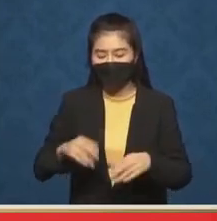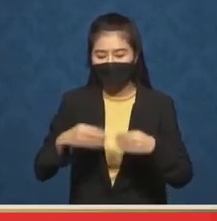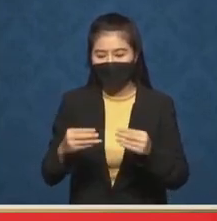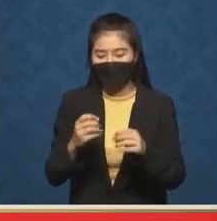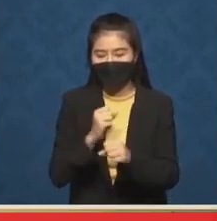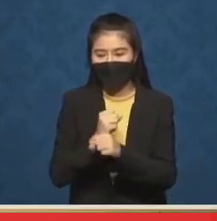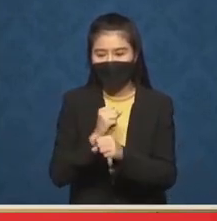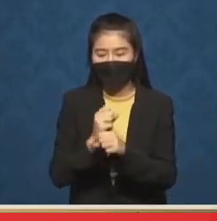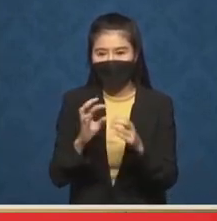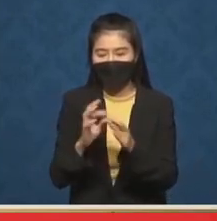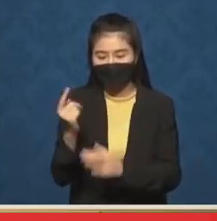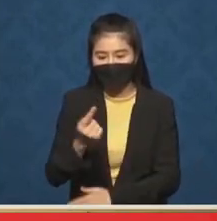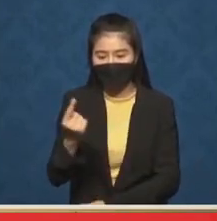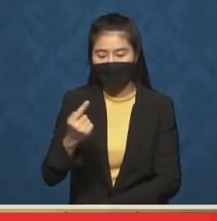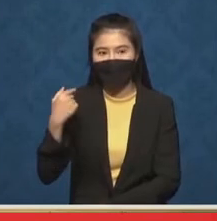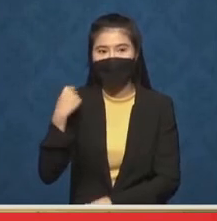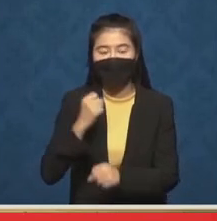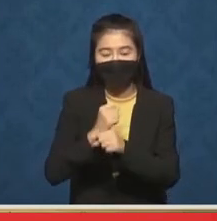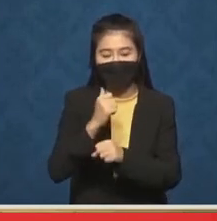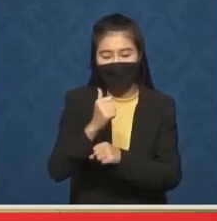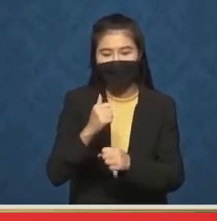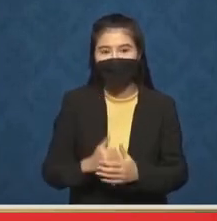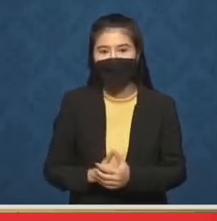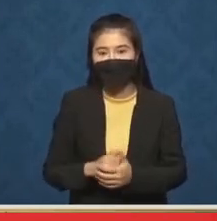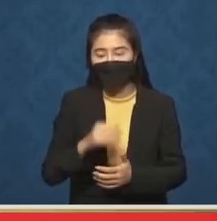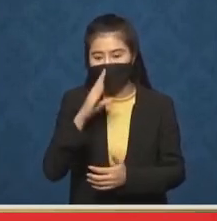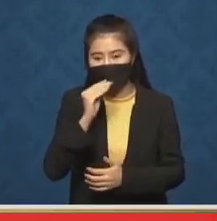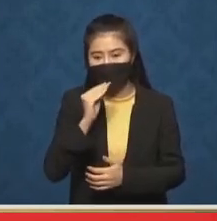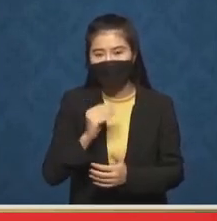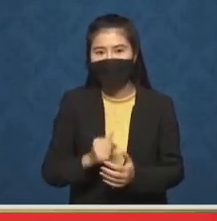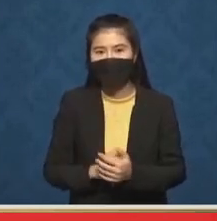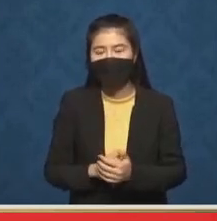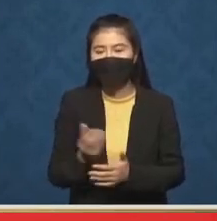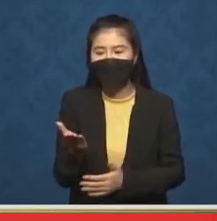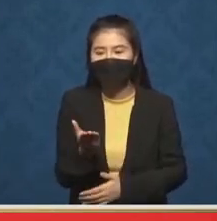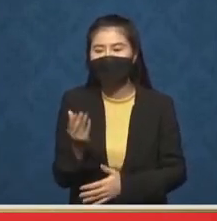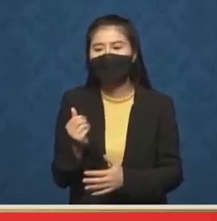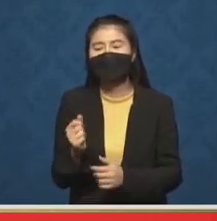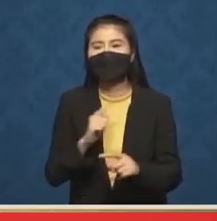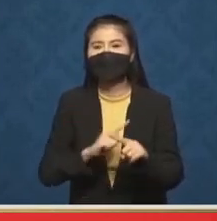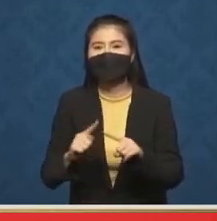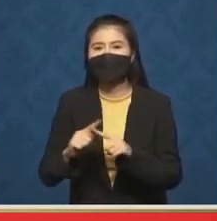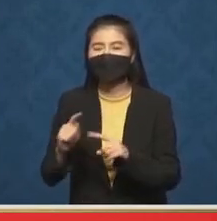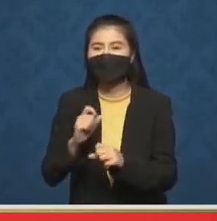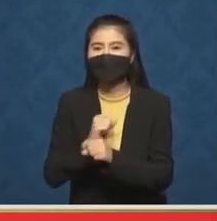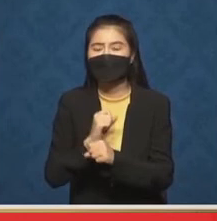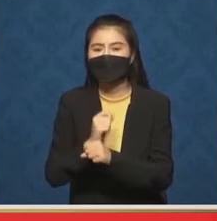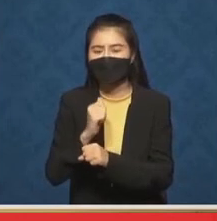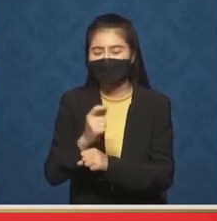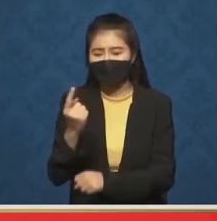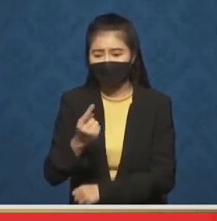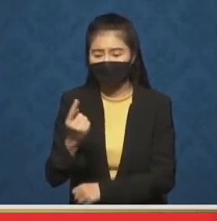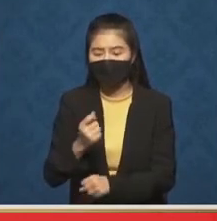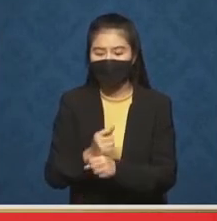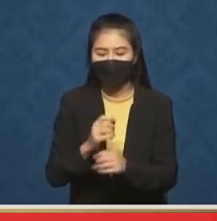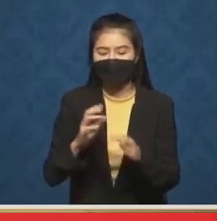เกิดผลี่เป็จริให้ได้ ไม่ใช่พูดกันไป ริกรองกัไป แต่ลับรกกันได้ในควเปจรง